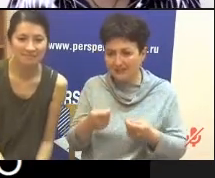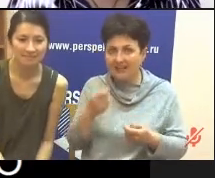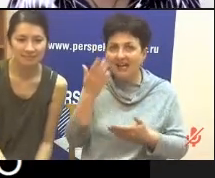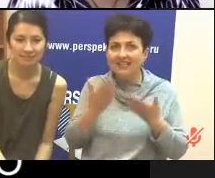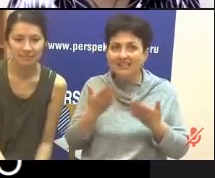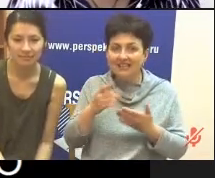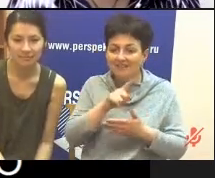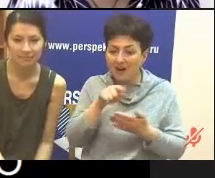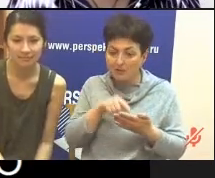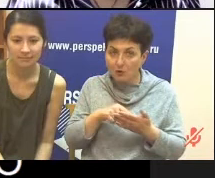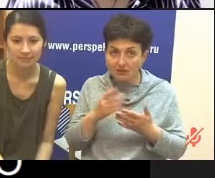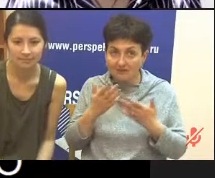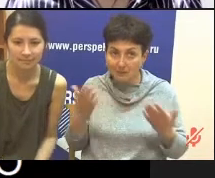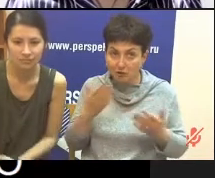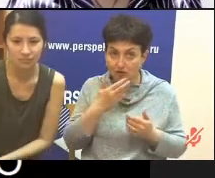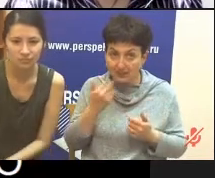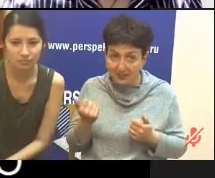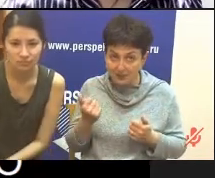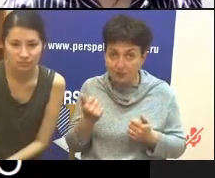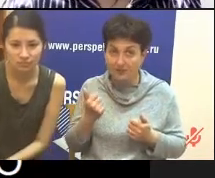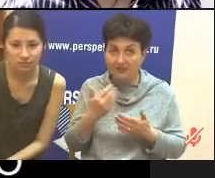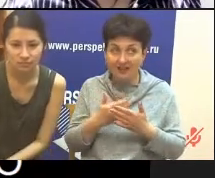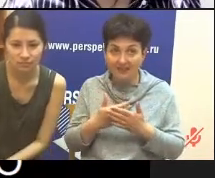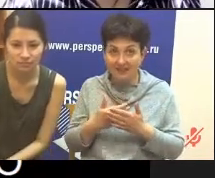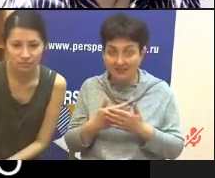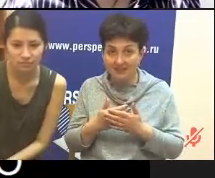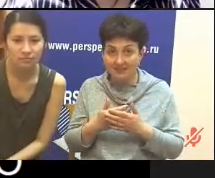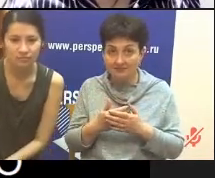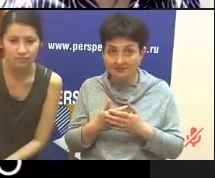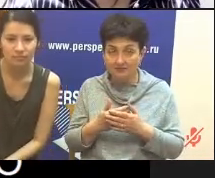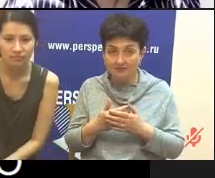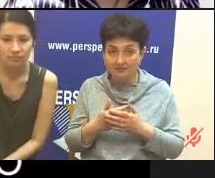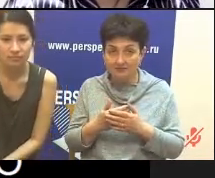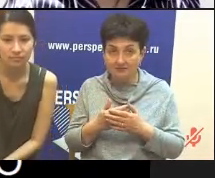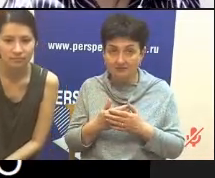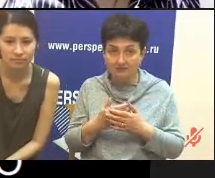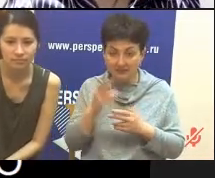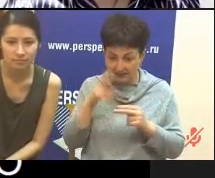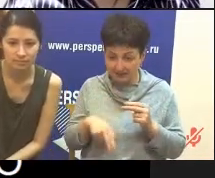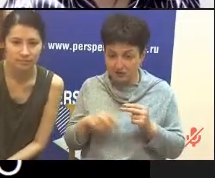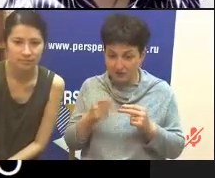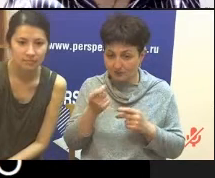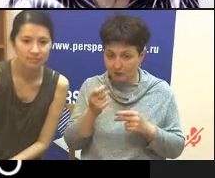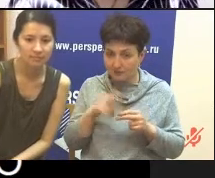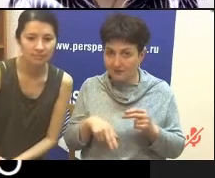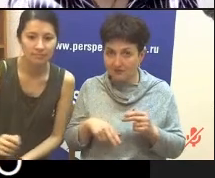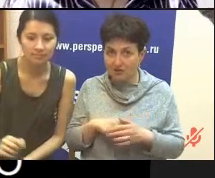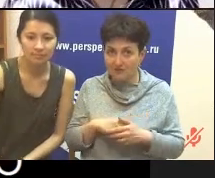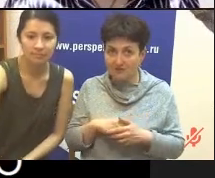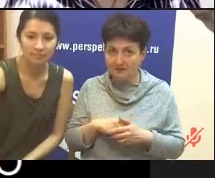структуру какую-то я вам преподнесла. Ну что же, если вопросов больше нет, то, наверное,